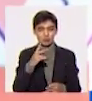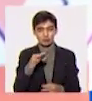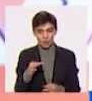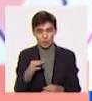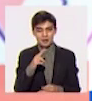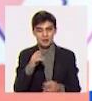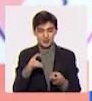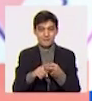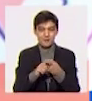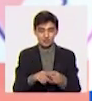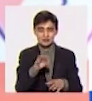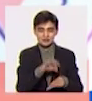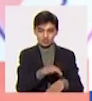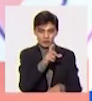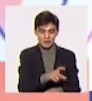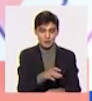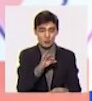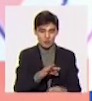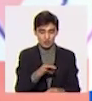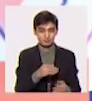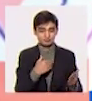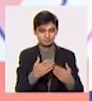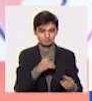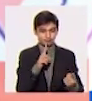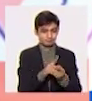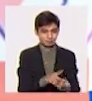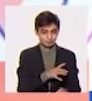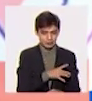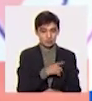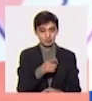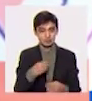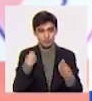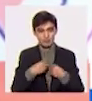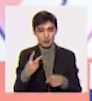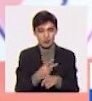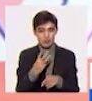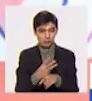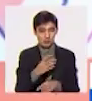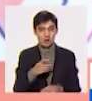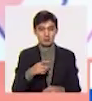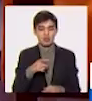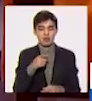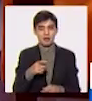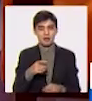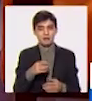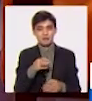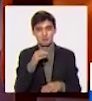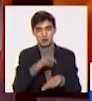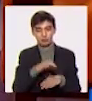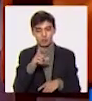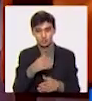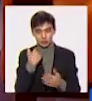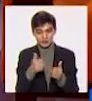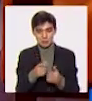ол коронавируспен ауырған науқаспен тікелей контакта болғанда ғана, әйтпесе оның міндетті емес. Көп дәрігерлердің денесі